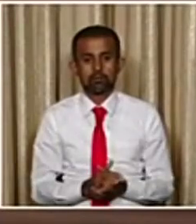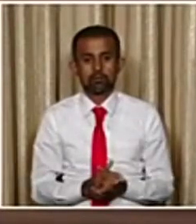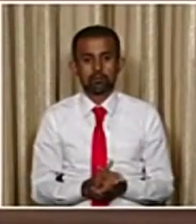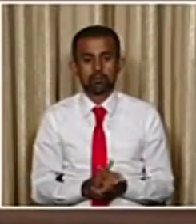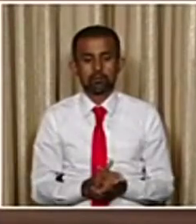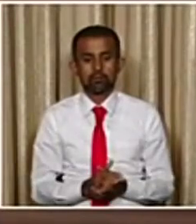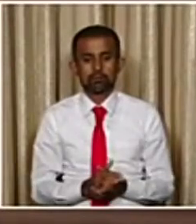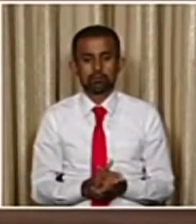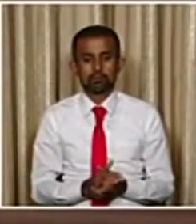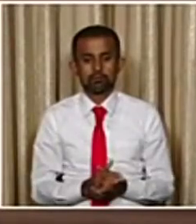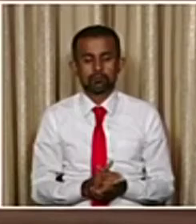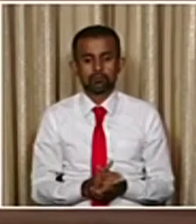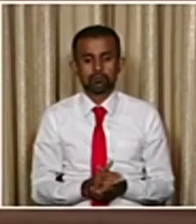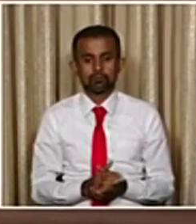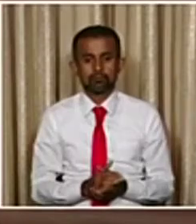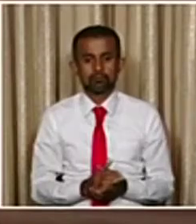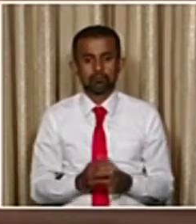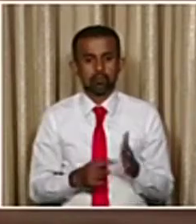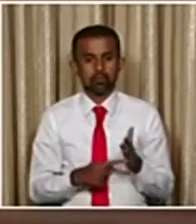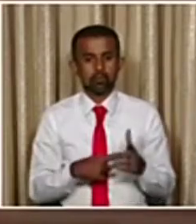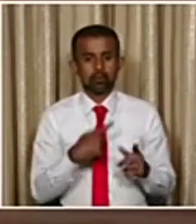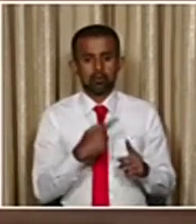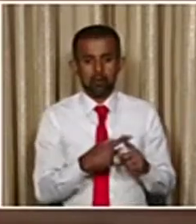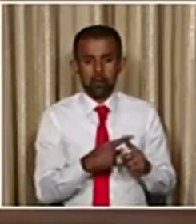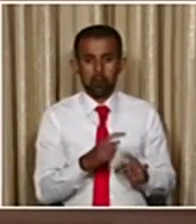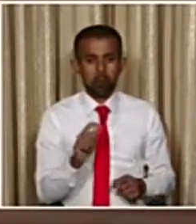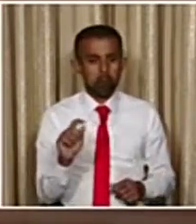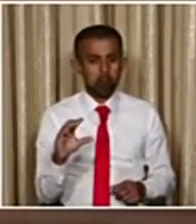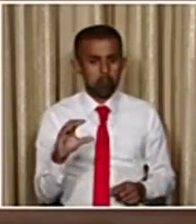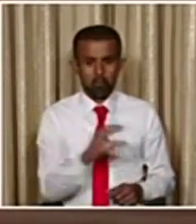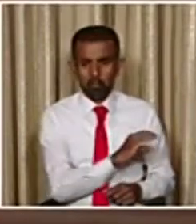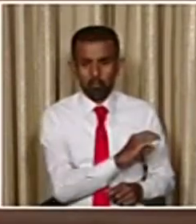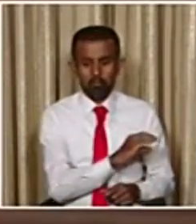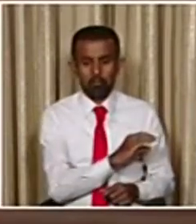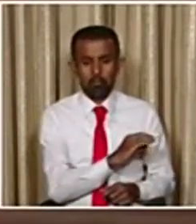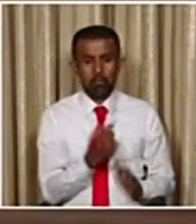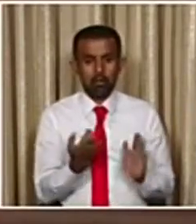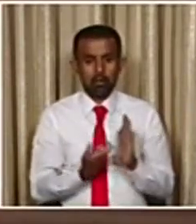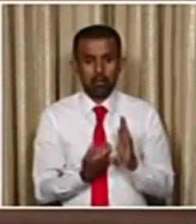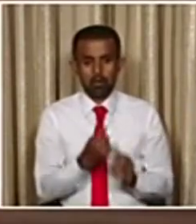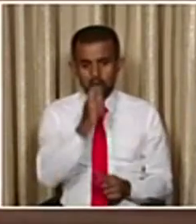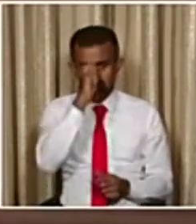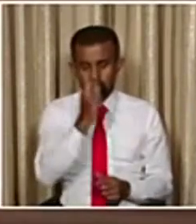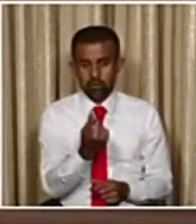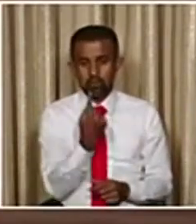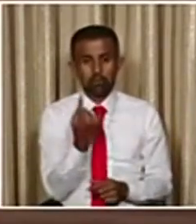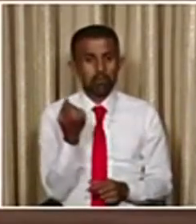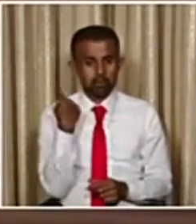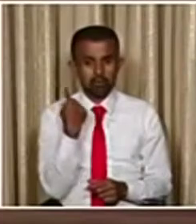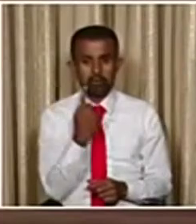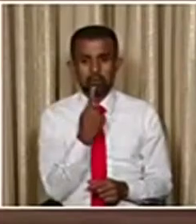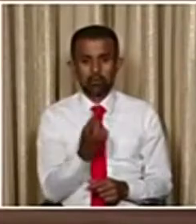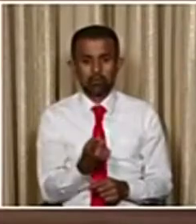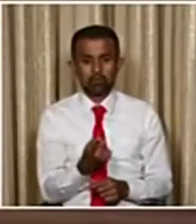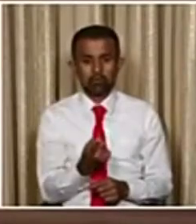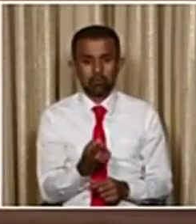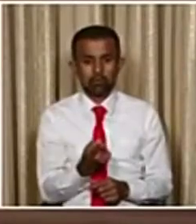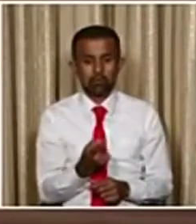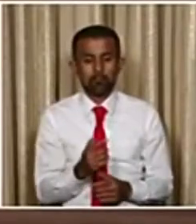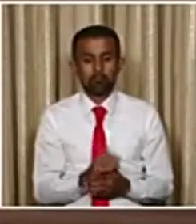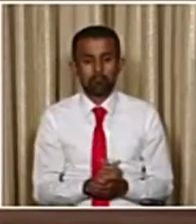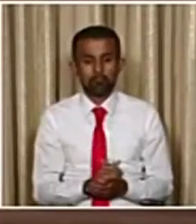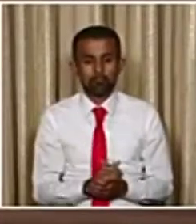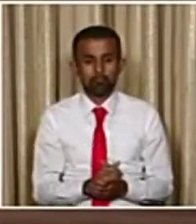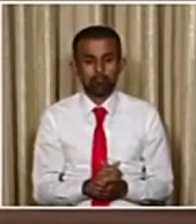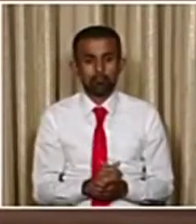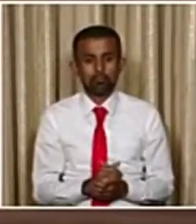නෑ. ඒක අපේ හම්බුනේ බදු ගන්න ඕනේ. ඒකට අවශ්‍ය ප්‍රමාණයට දැන් රණදි සියඹලා පිටියේ මැතුමා කිව්වා ඉස්සල්ලා දැන් මෙතෙකුත් අරන් ගියා.